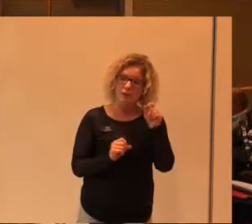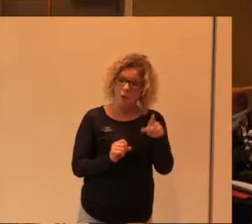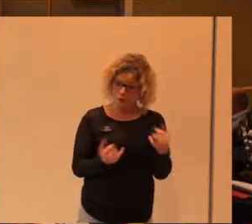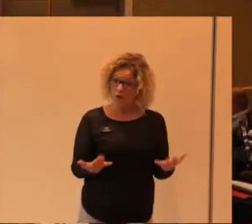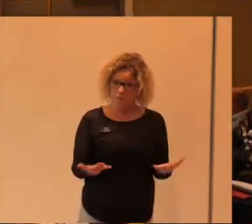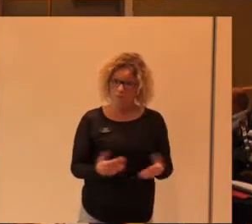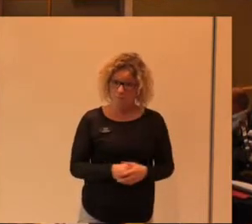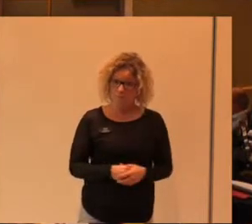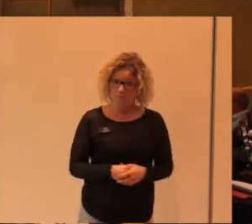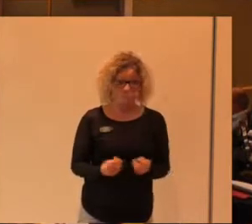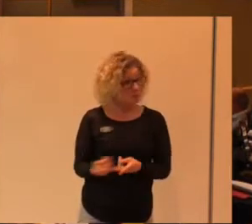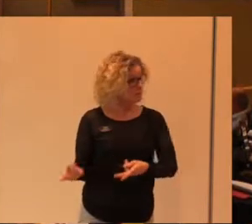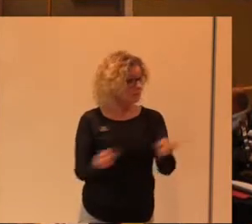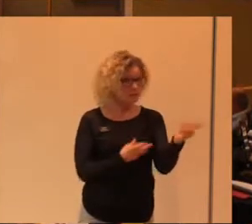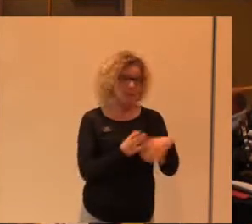Idag.